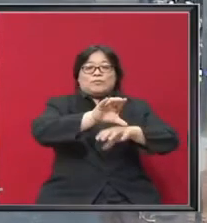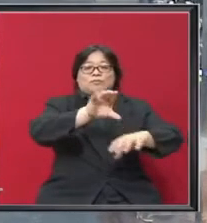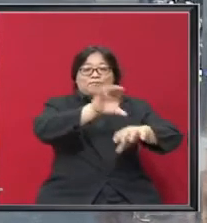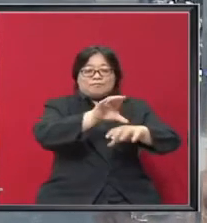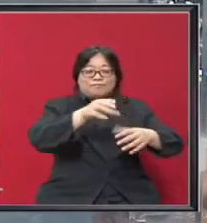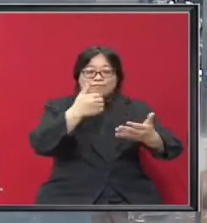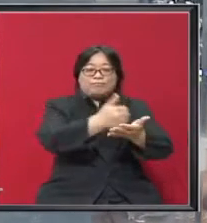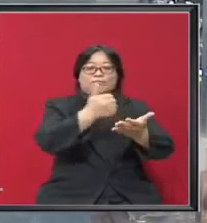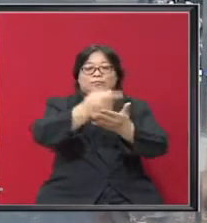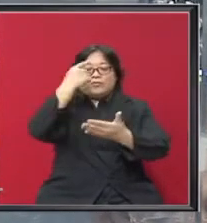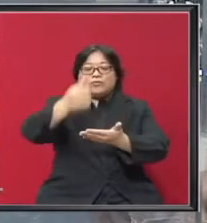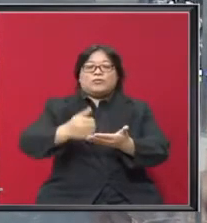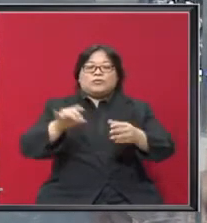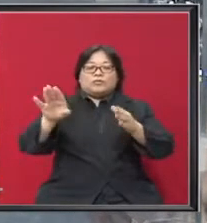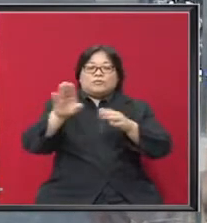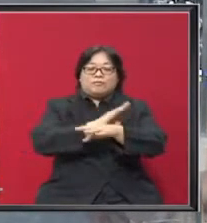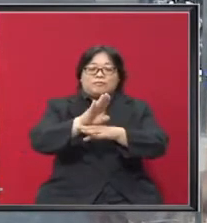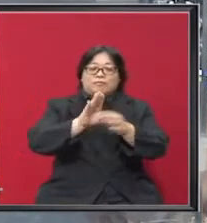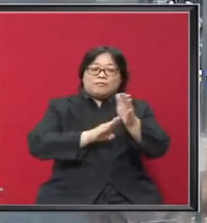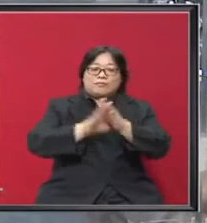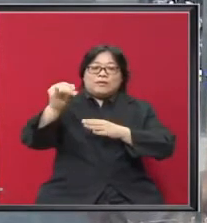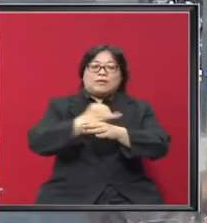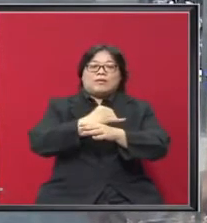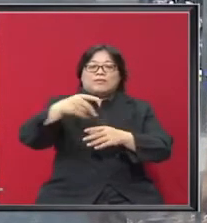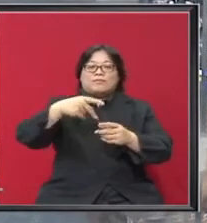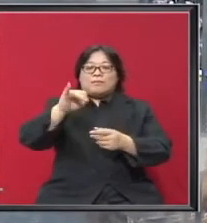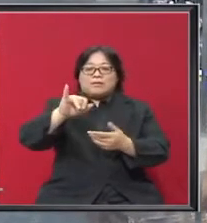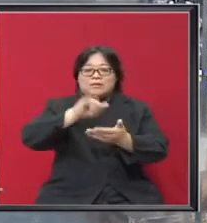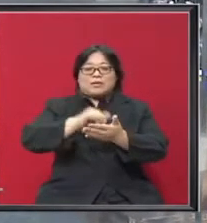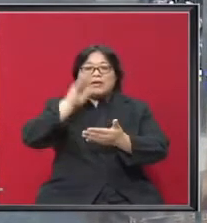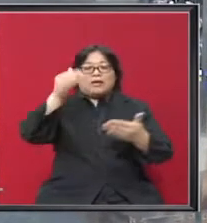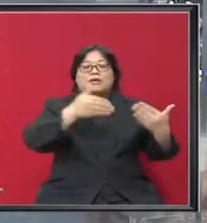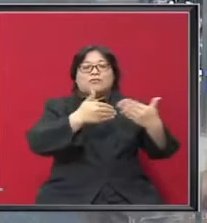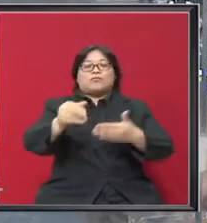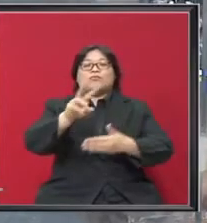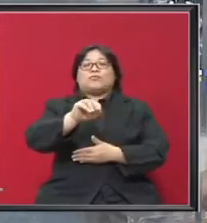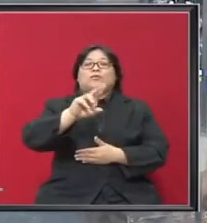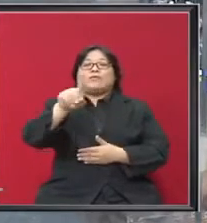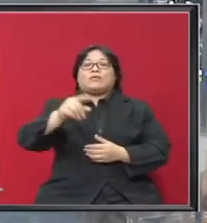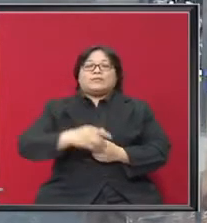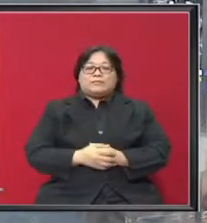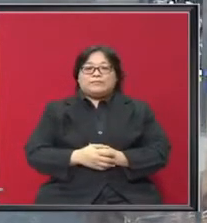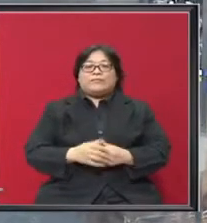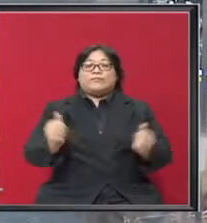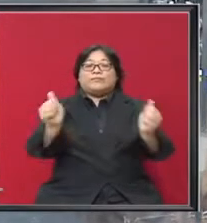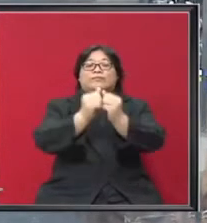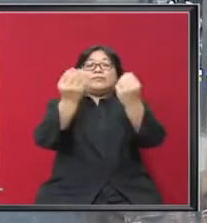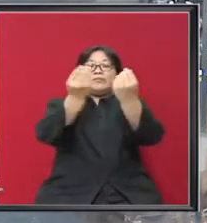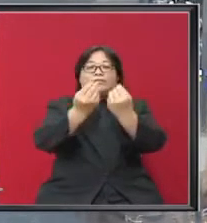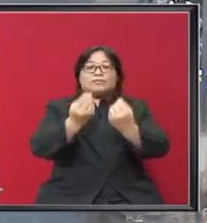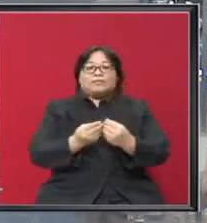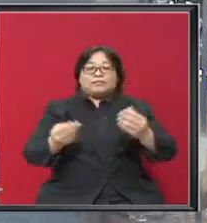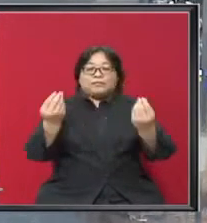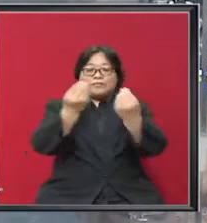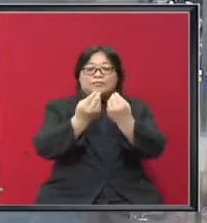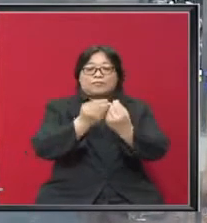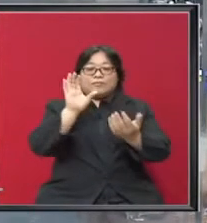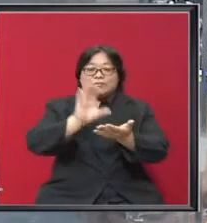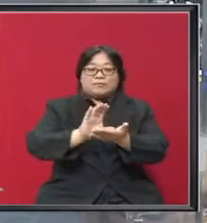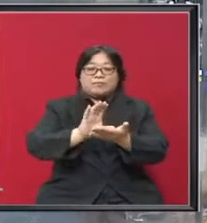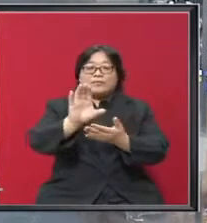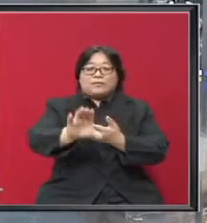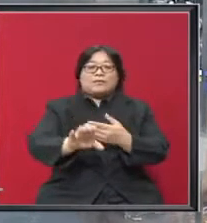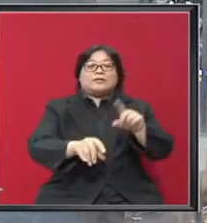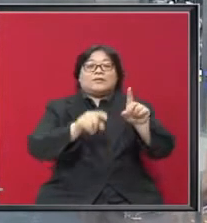berkaitan industri padi dan beras ini juga akan diteruskan pada tahun 2021 dengan jumlah peruntukkan sebanyak